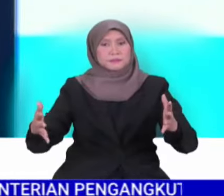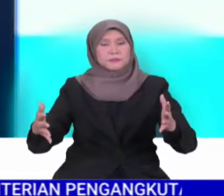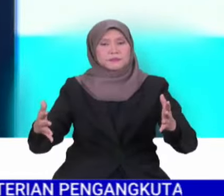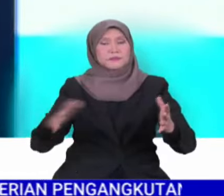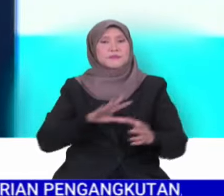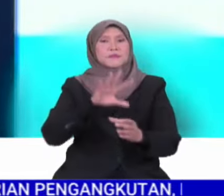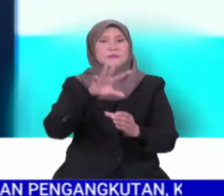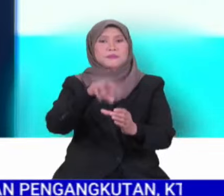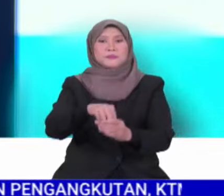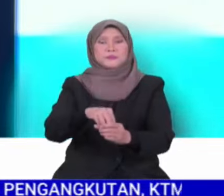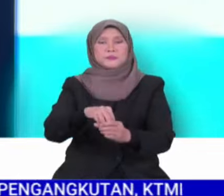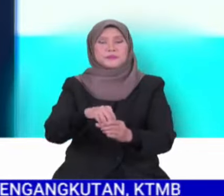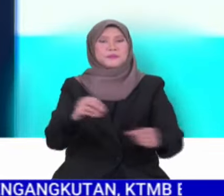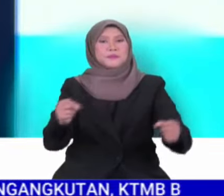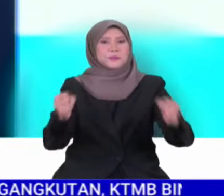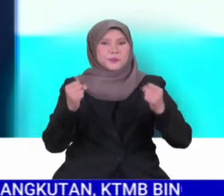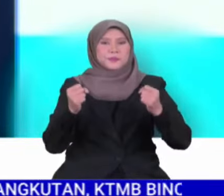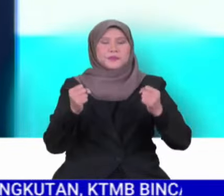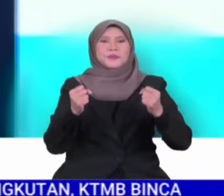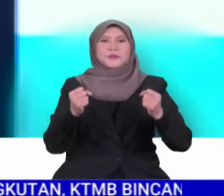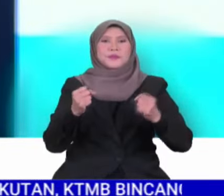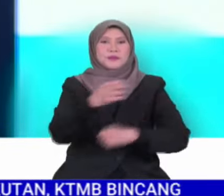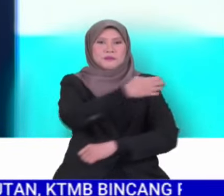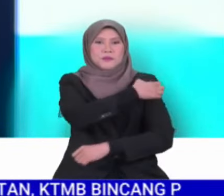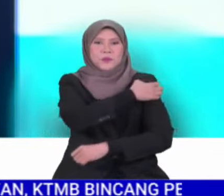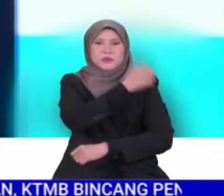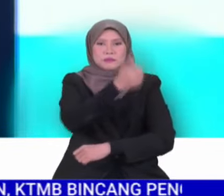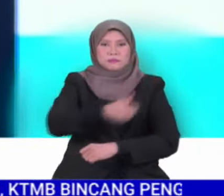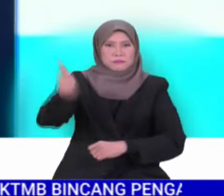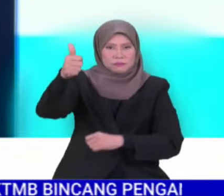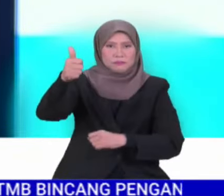dan termasuk kekuatan badan penguatkuasaan,